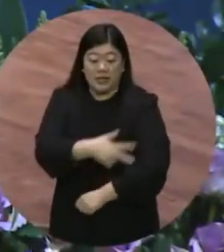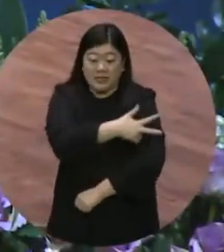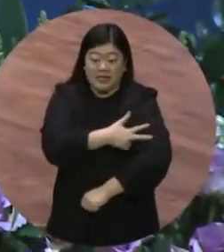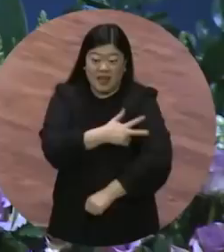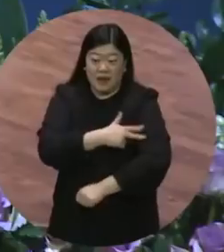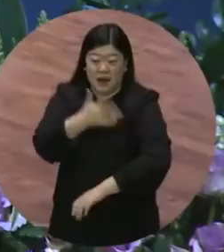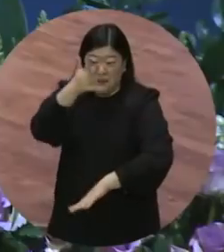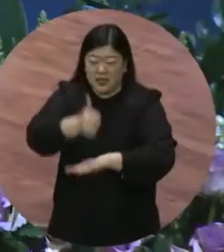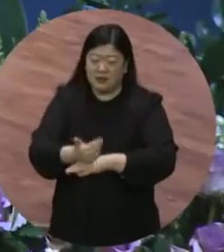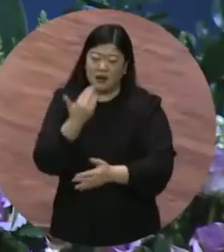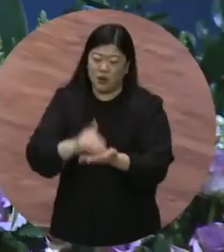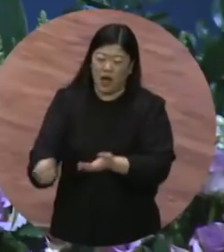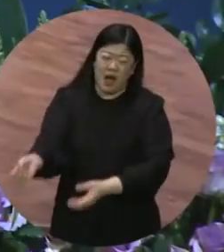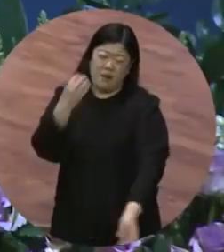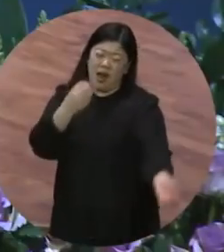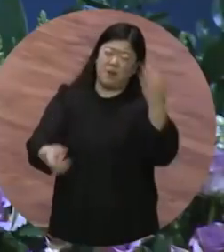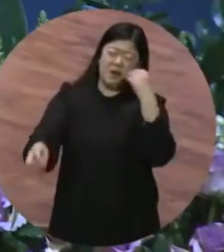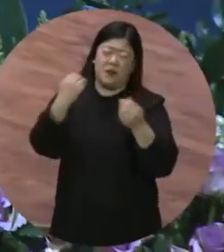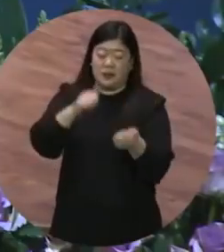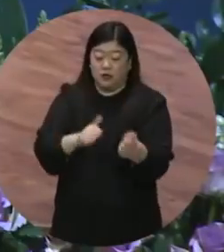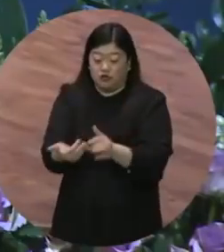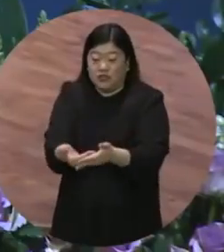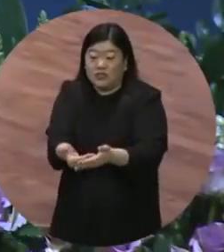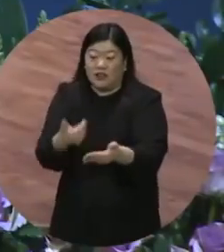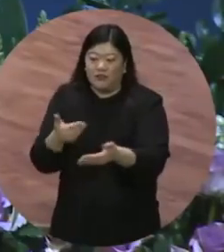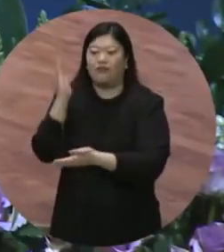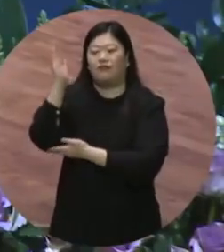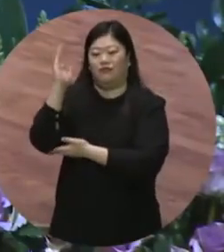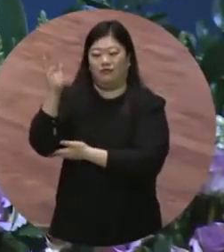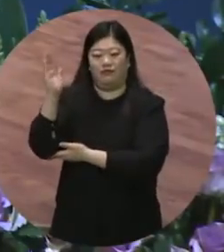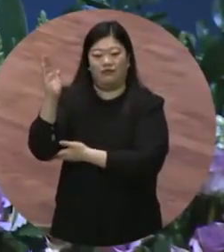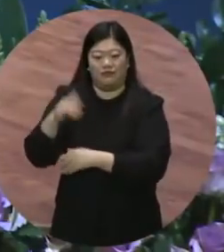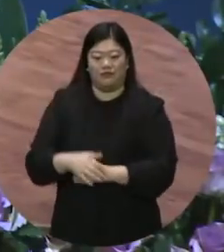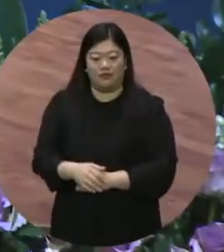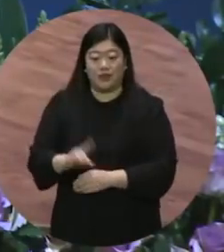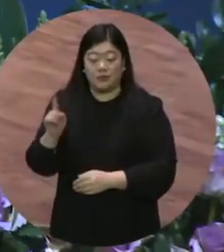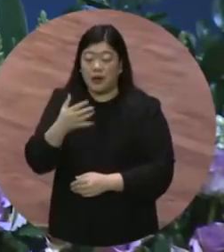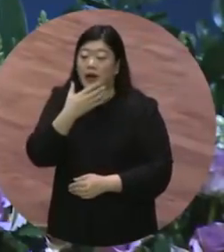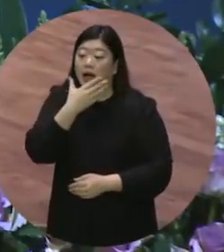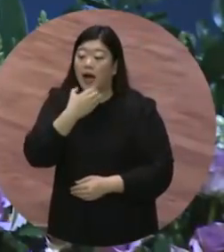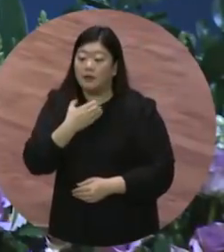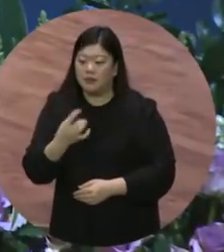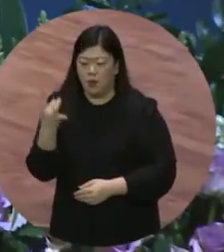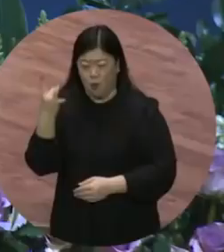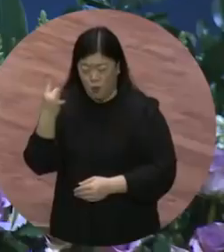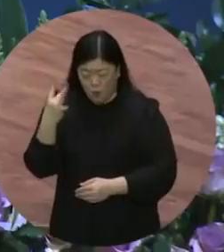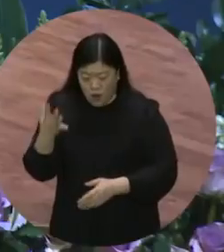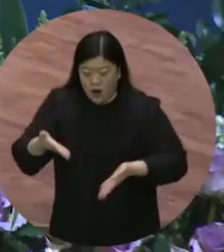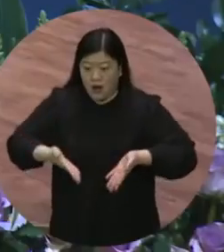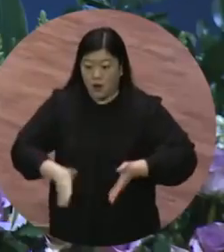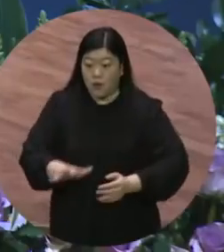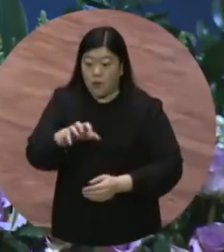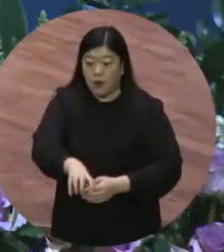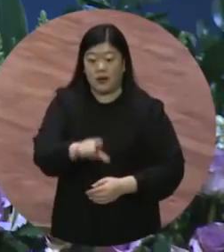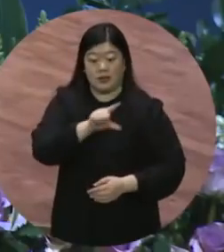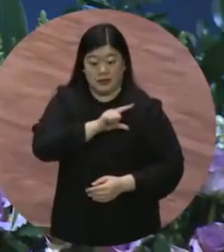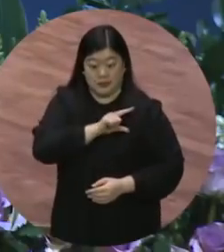백성의 조상 아브라함의 원래 고향은 갈대아 우르입니다. 갈대아 우르에 있을 때 하나님께서